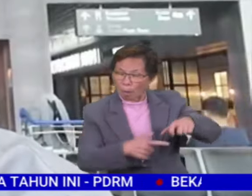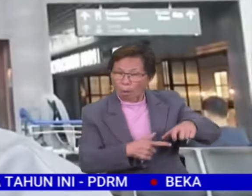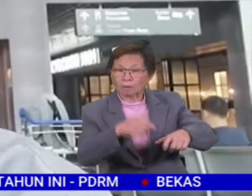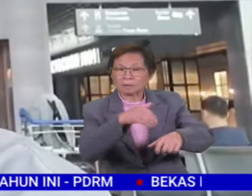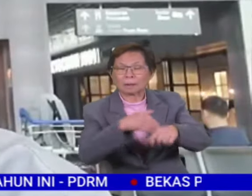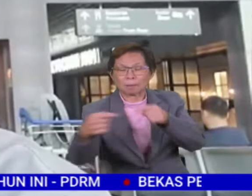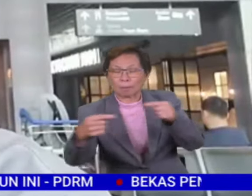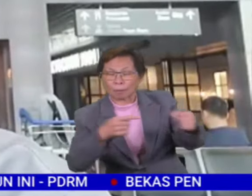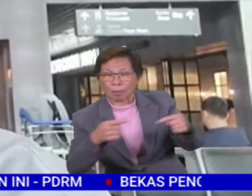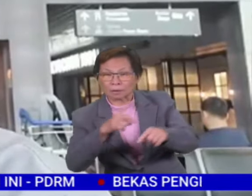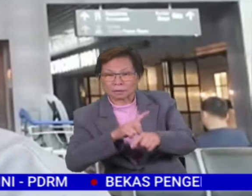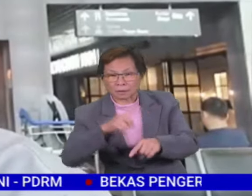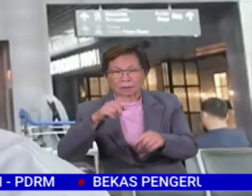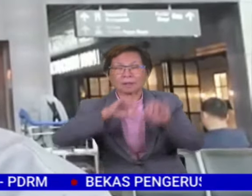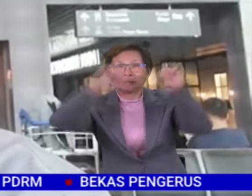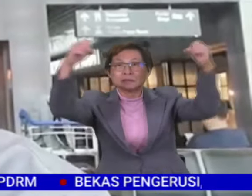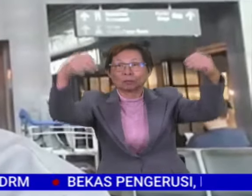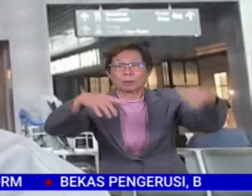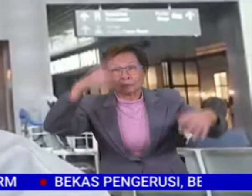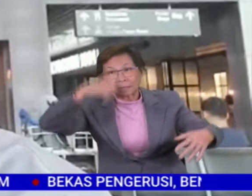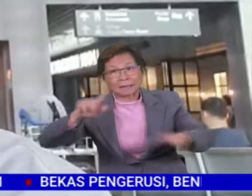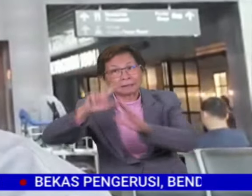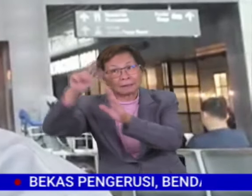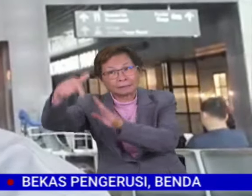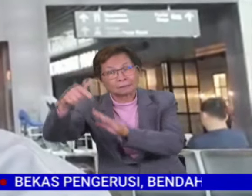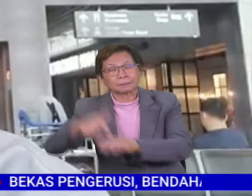dalam perlawanan di Stadium Tamasat nanti.